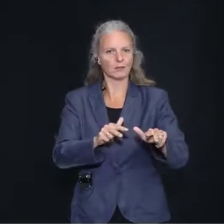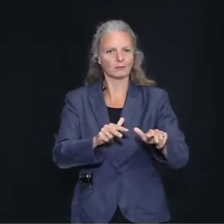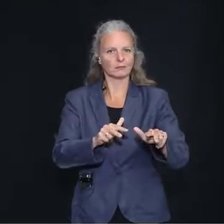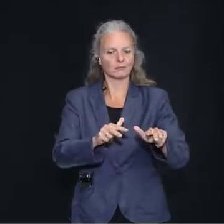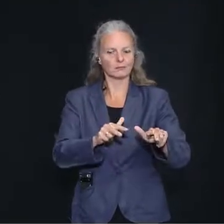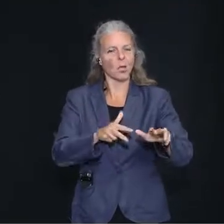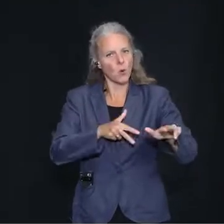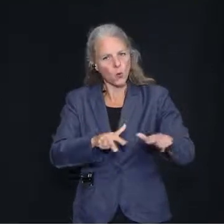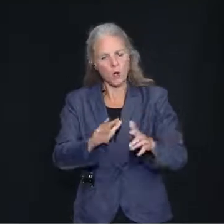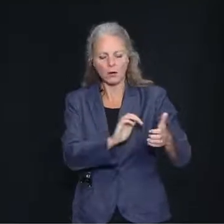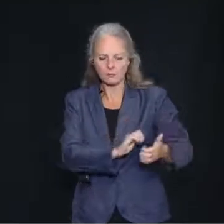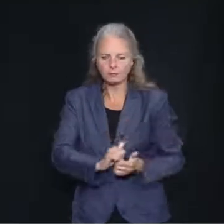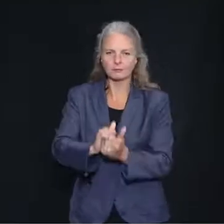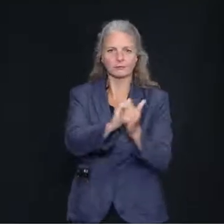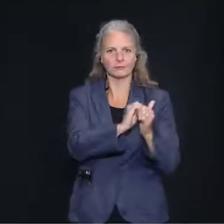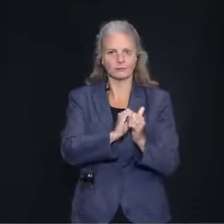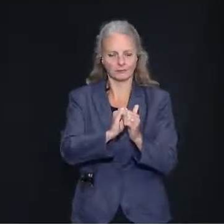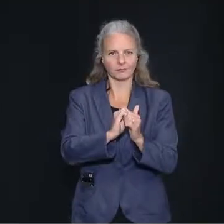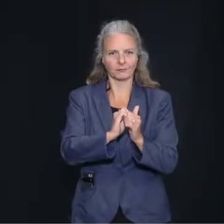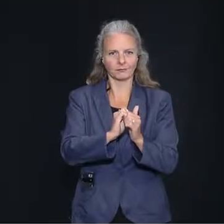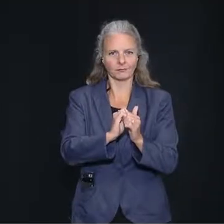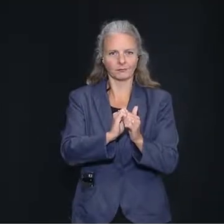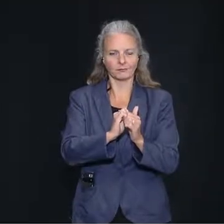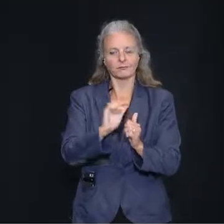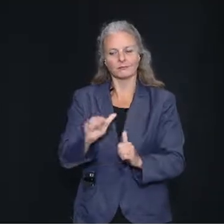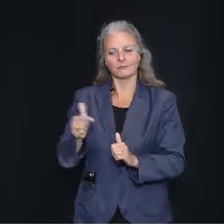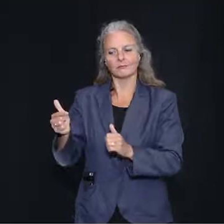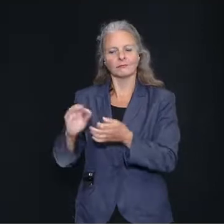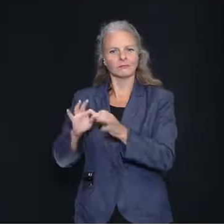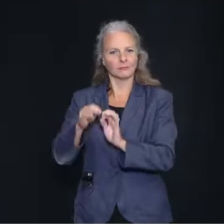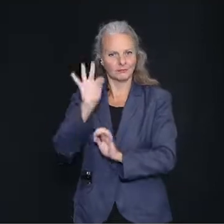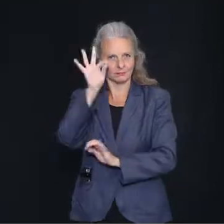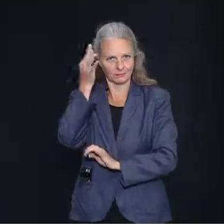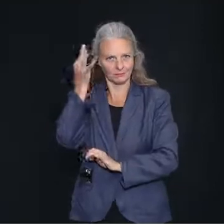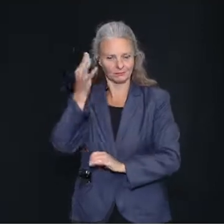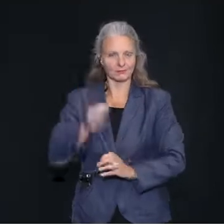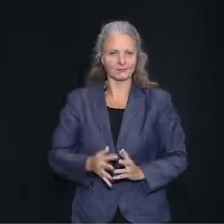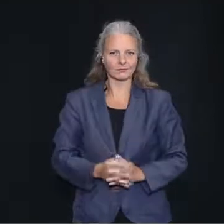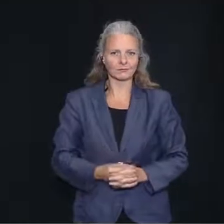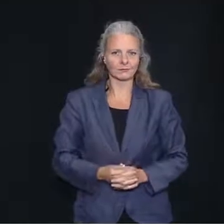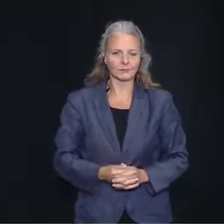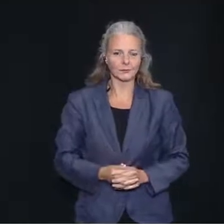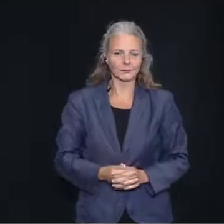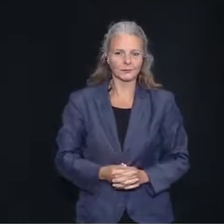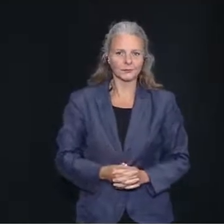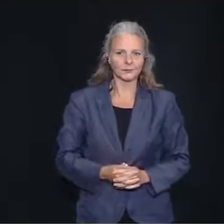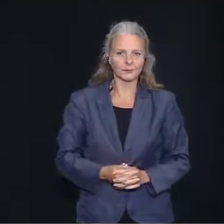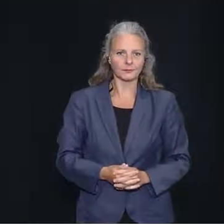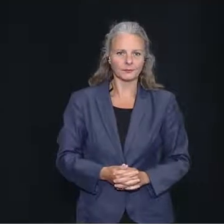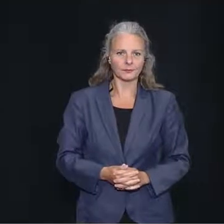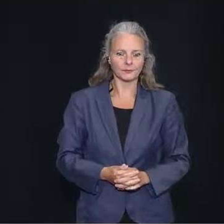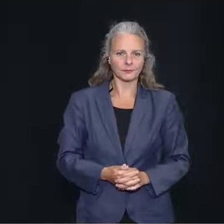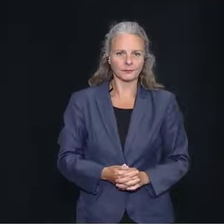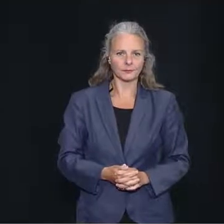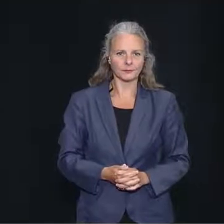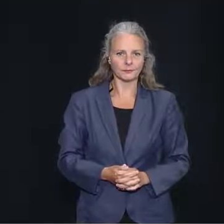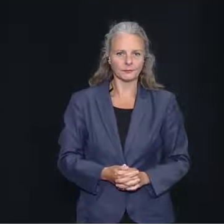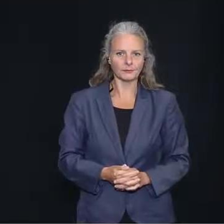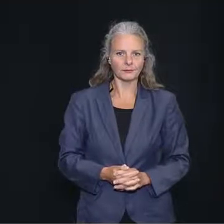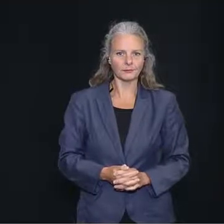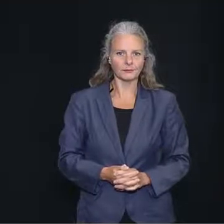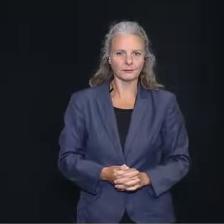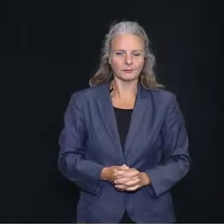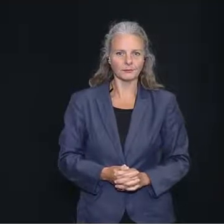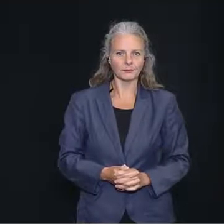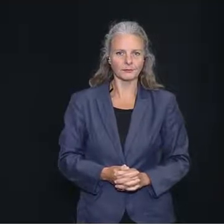Walking together. Chers frères et sœurs, je vous salue chaleureusement et je vous